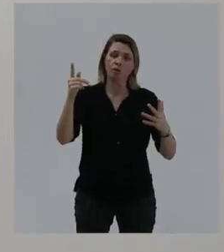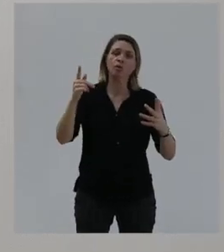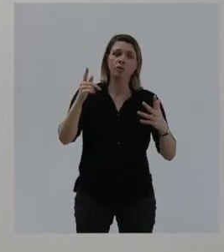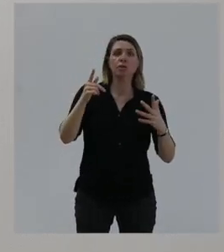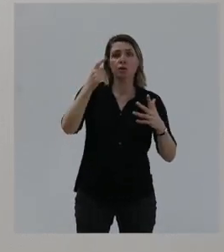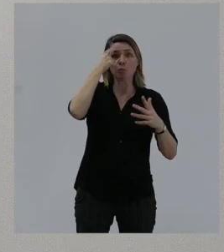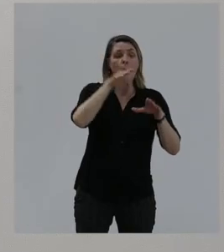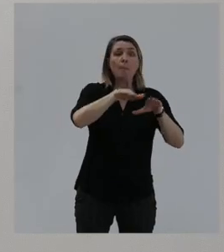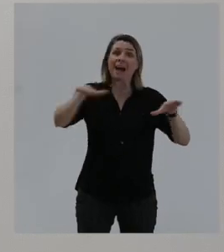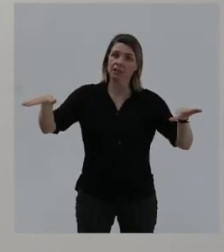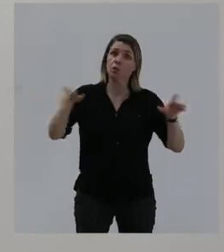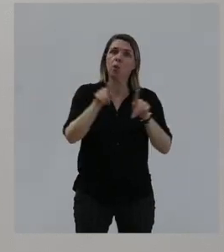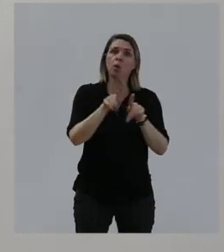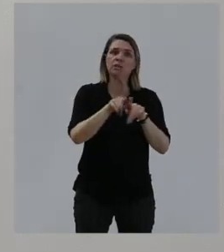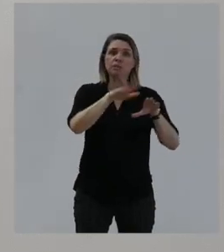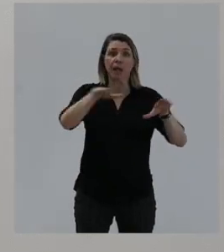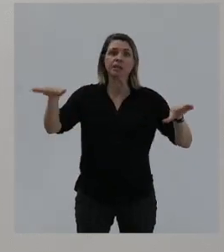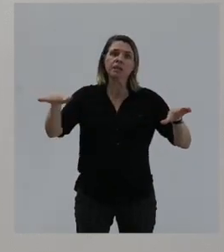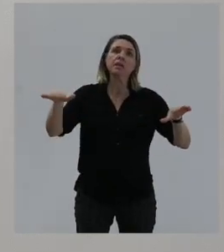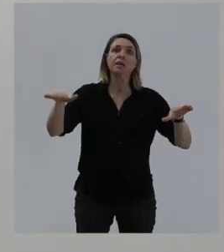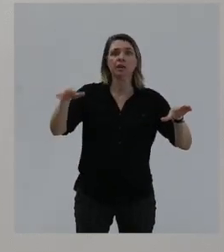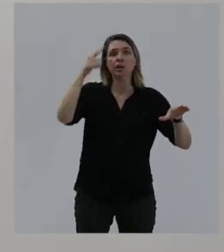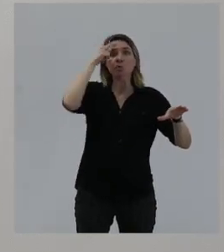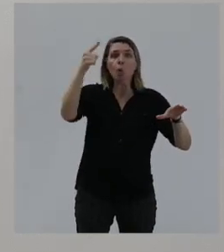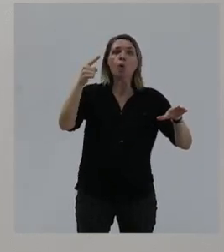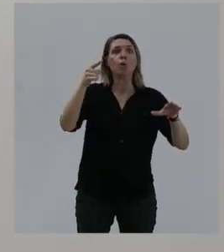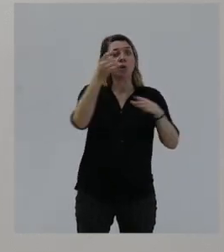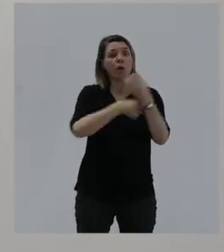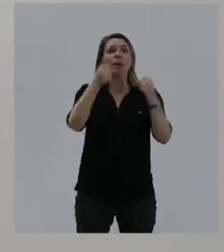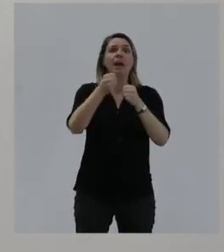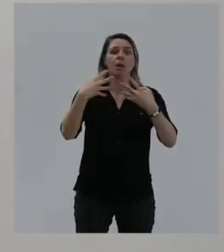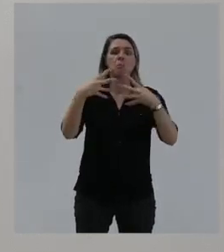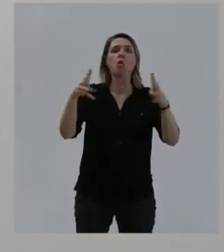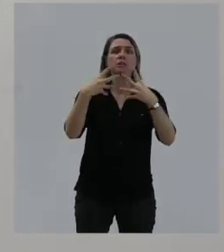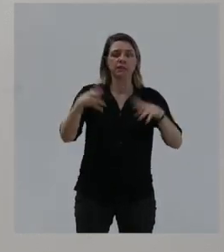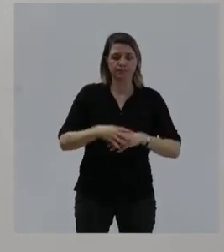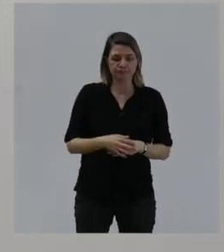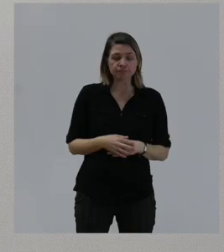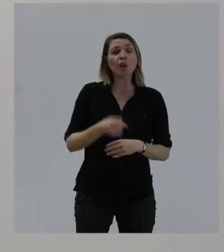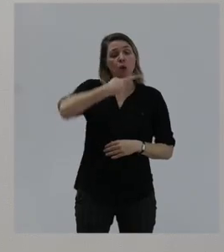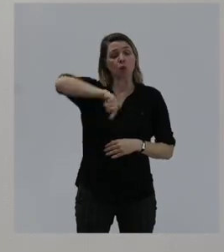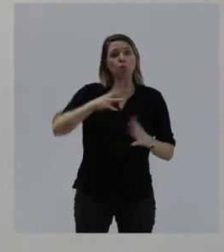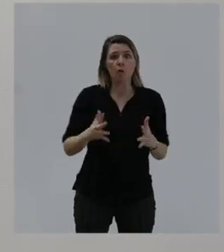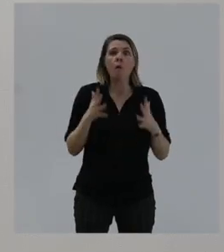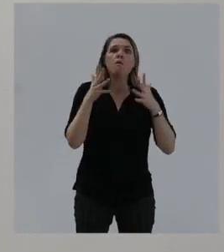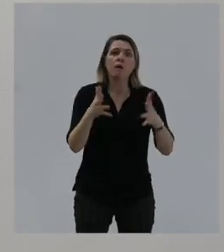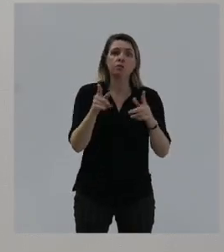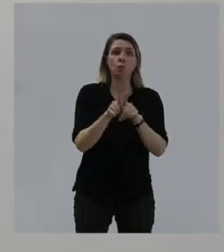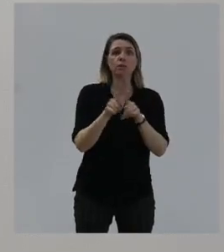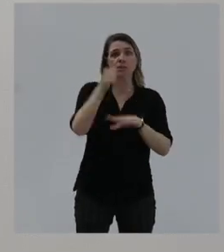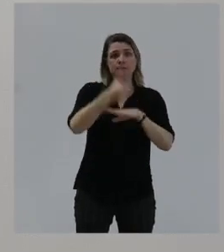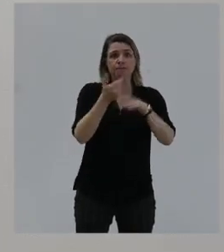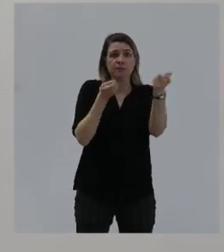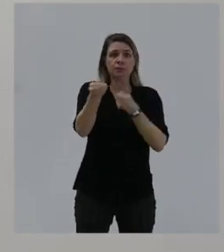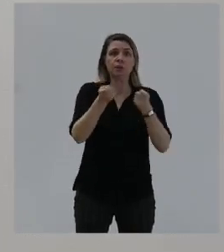dire des parkings désormais, en attendant la mise en place de portiques. Nous nous engageons également pour une gouvernance